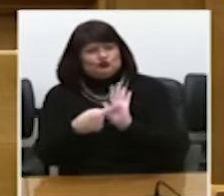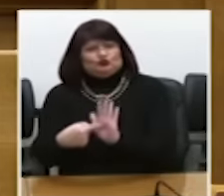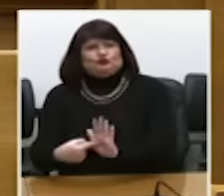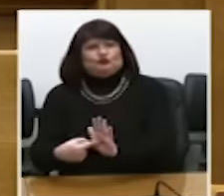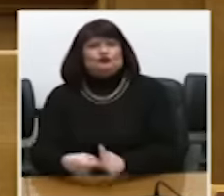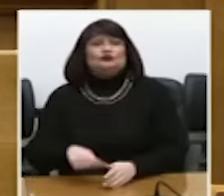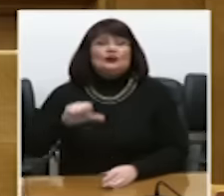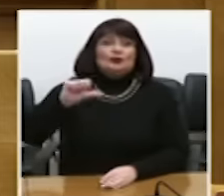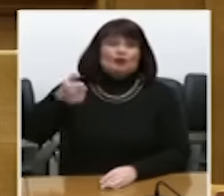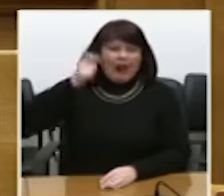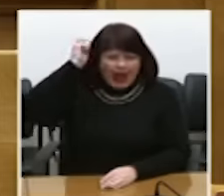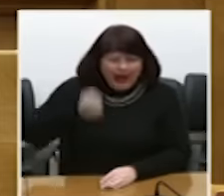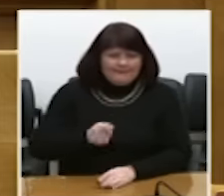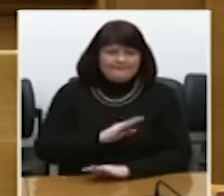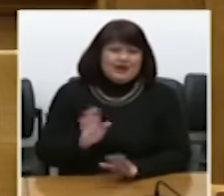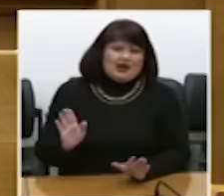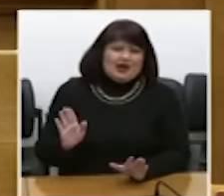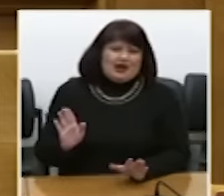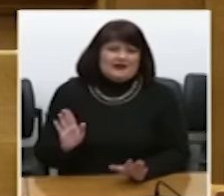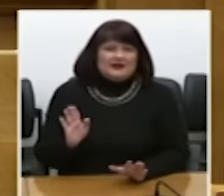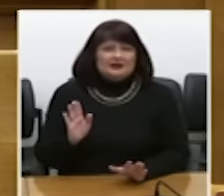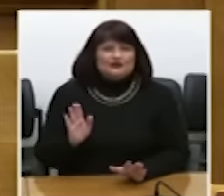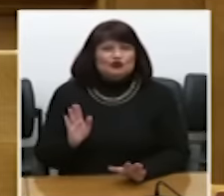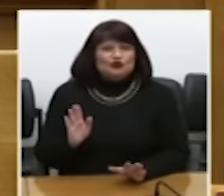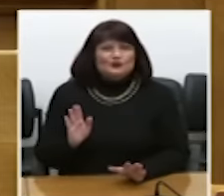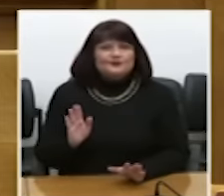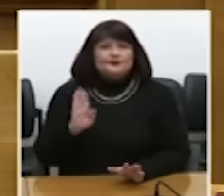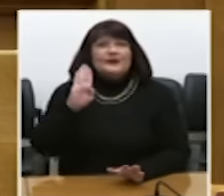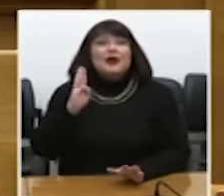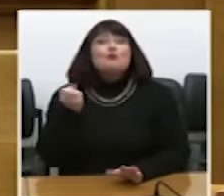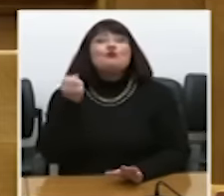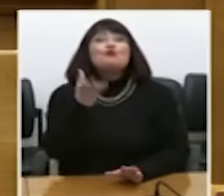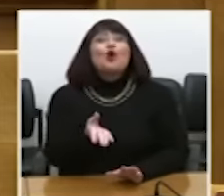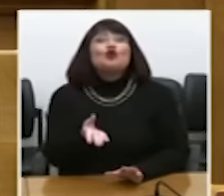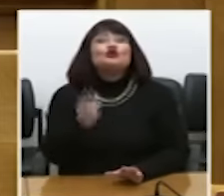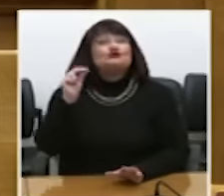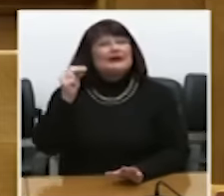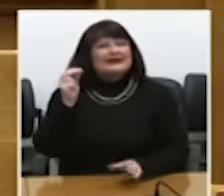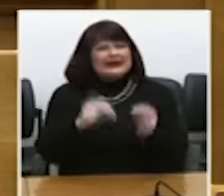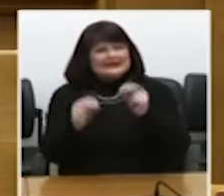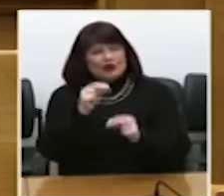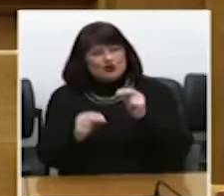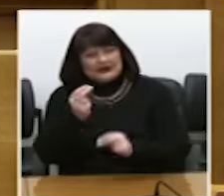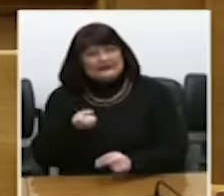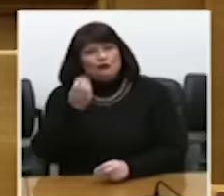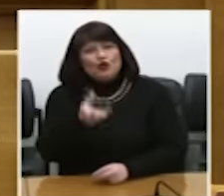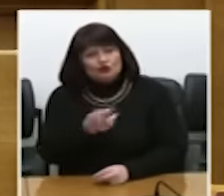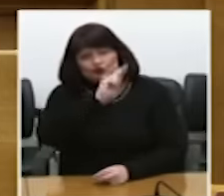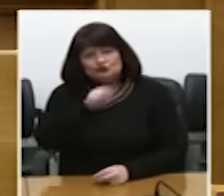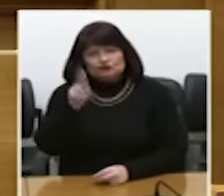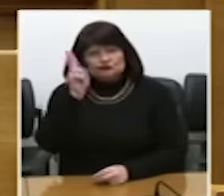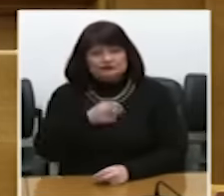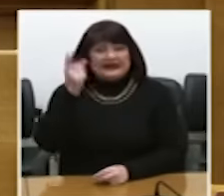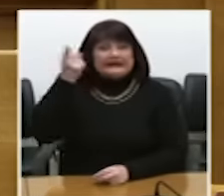το απαράδεκτο και καλπονοθευτικό μπόνους στις βουλευτικές εκλογές. Μετά καταργήσατε τα κριτήρια